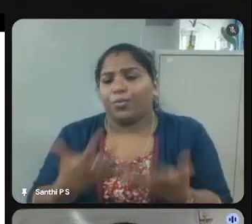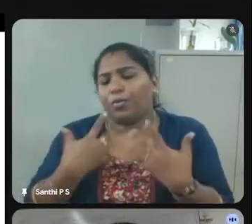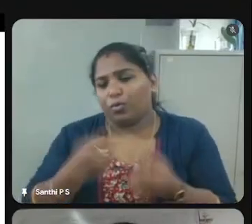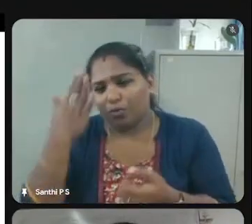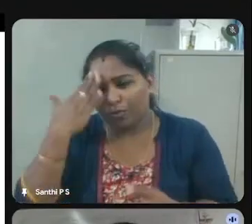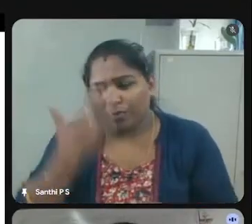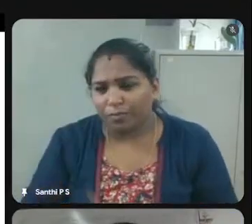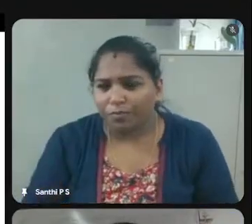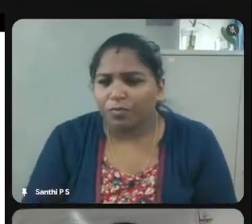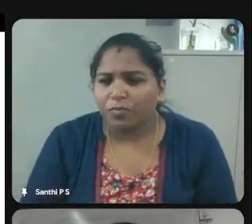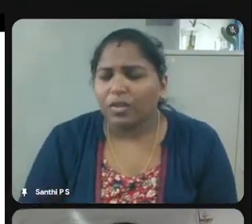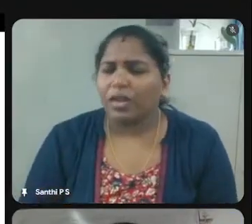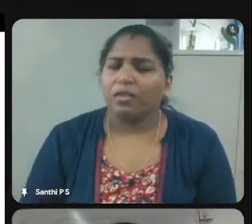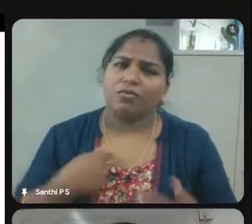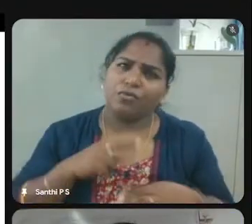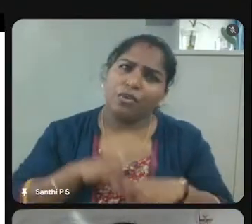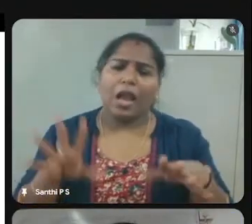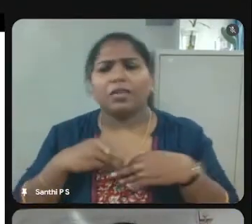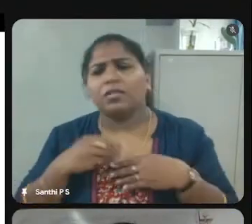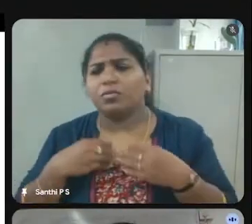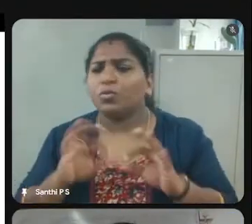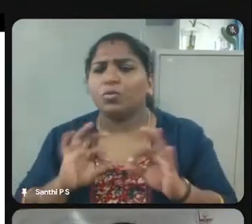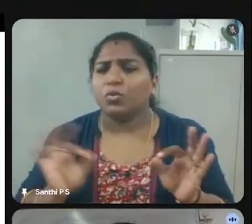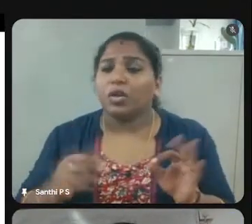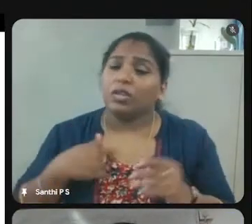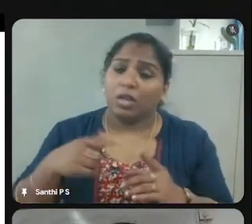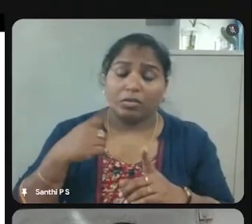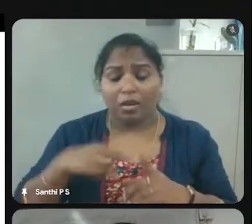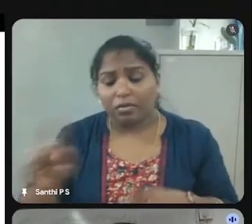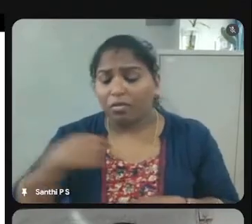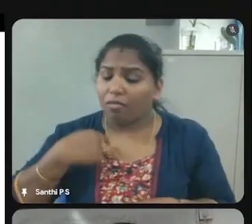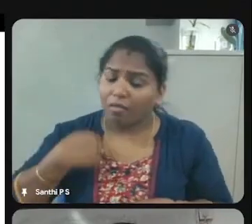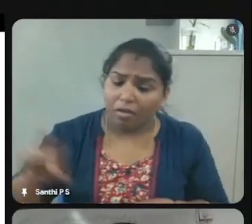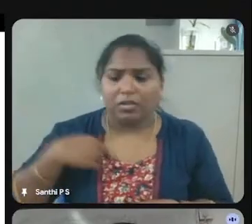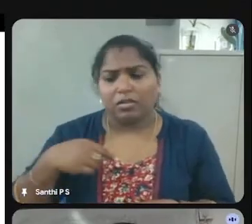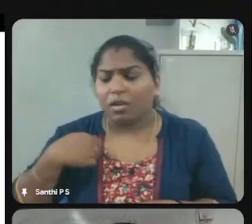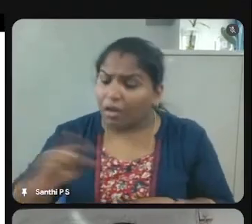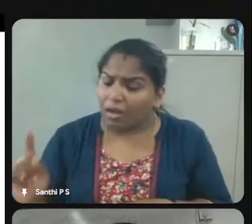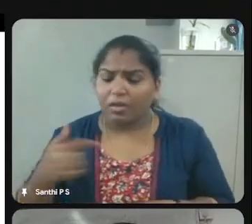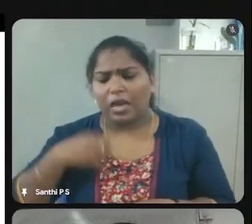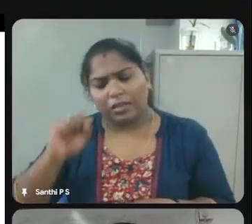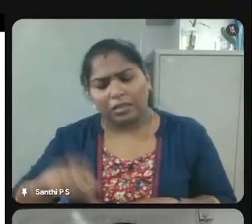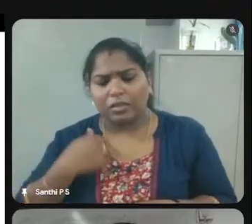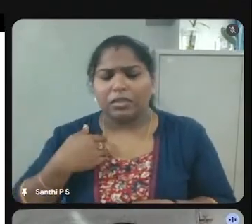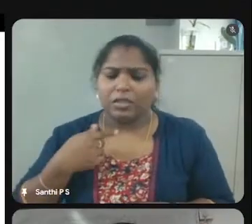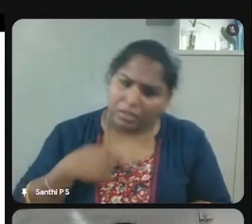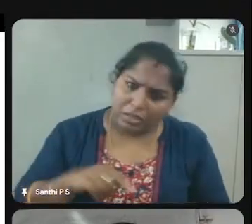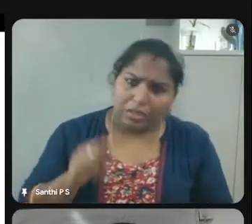ഞാൻ അംഗീകരിക്കുന്നില്ല. ഇല്ല, ഞാൻ ചെയ്തത് ശരിയാണ്. പിന്നെ വന്ന് ചോദിക്കും, ഞാൻ ഇത്രയും ചെയ്തില്ലേ, ഞാൻ ഇത്രയും വായിച്ചില്ലേ, അപ്പൊ എനിക്ക്